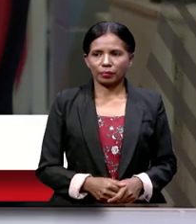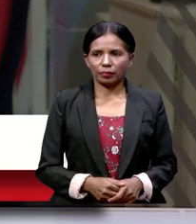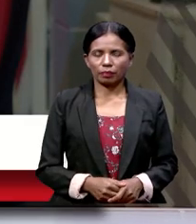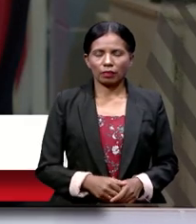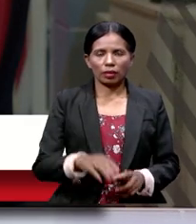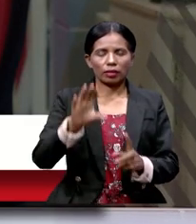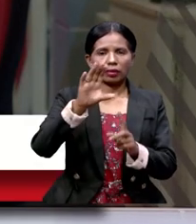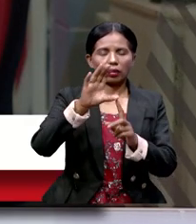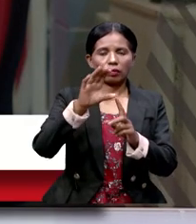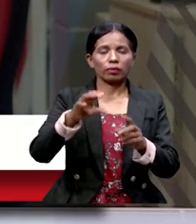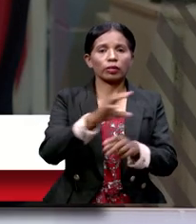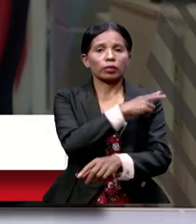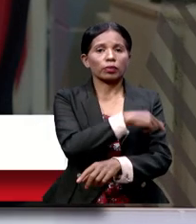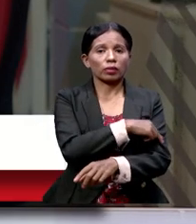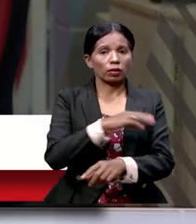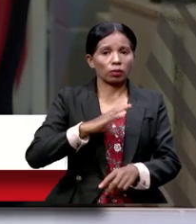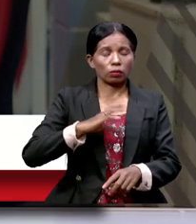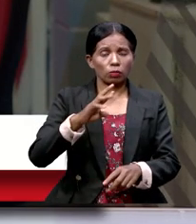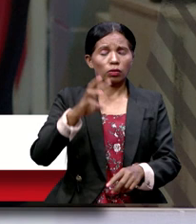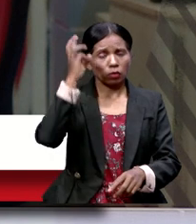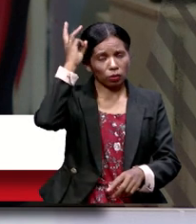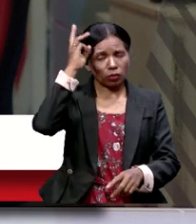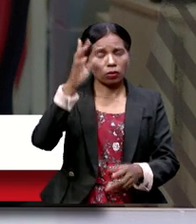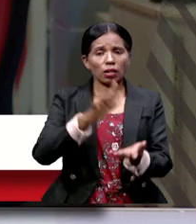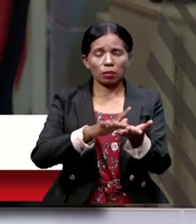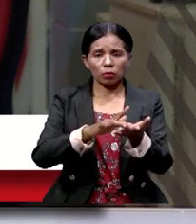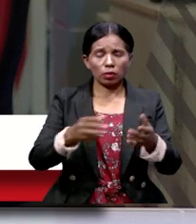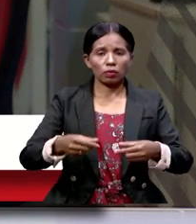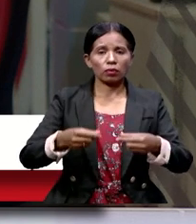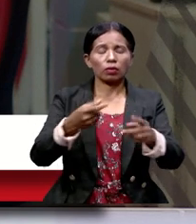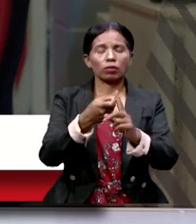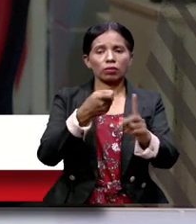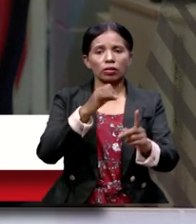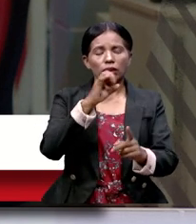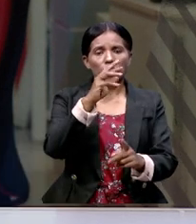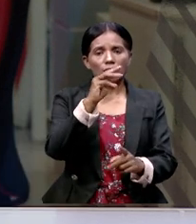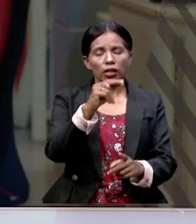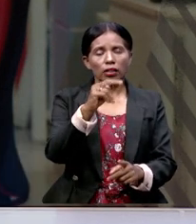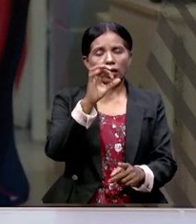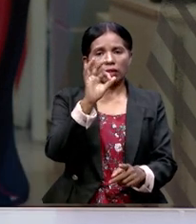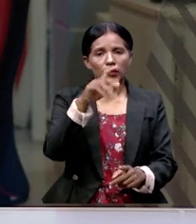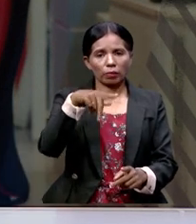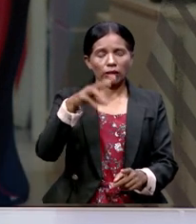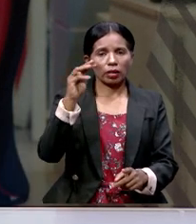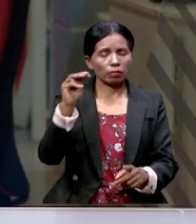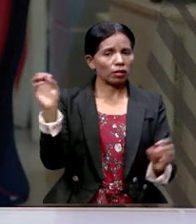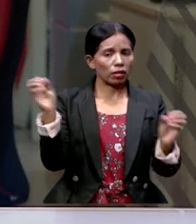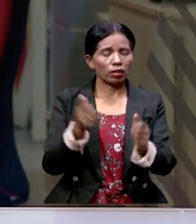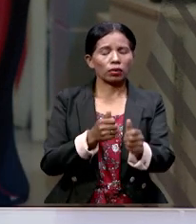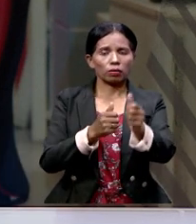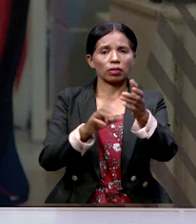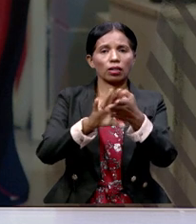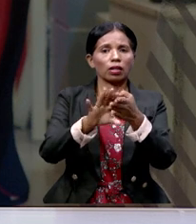Chefi Sentru Saúde Comoro preocupa huai moruk nebe distribui husi INFPM la tuir pedidu.